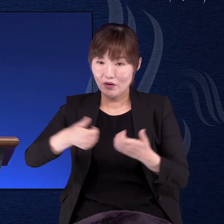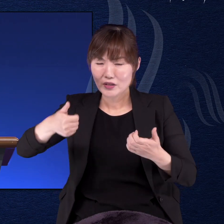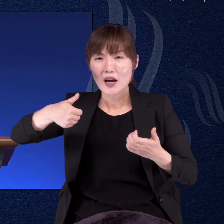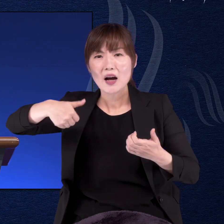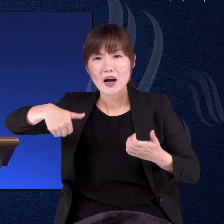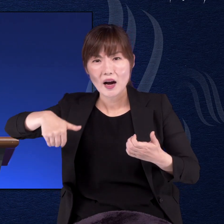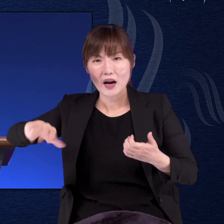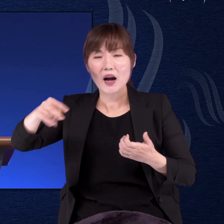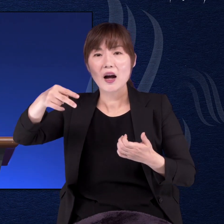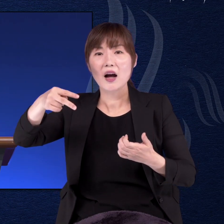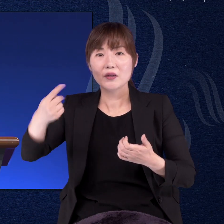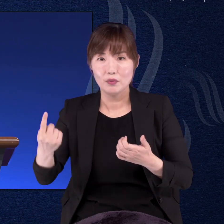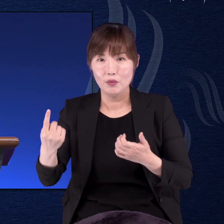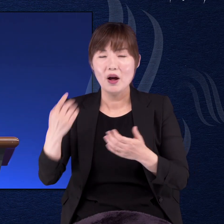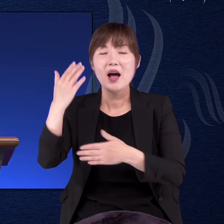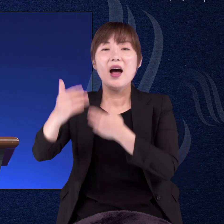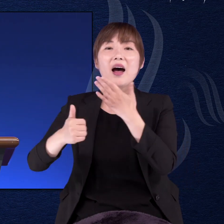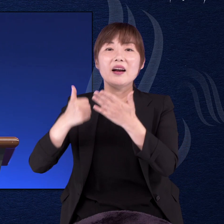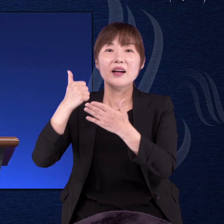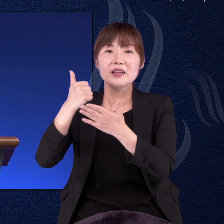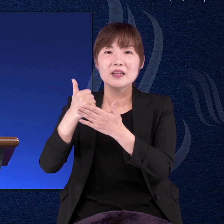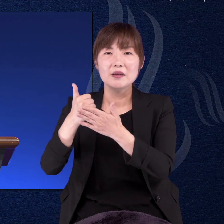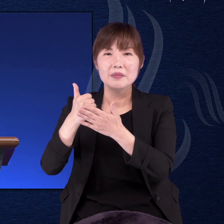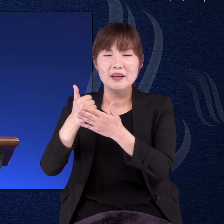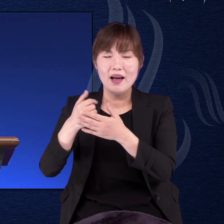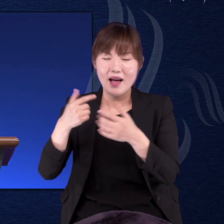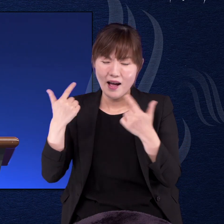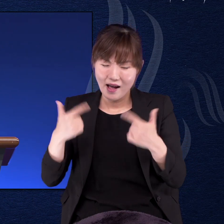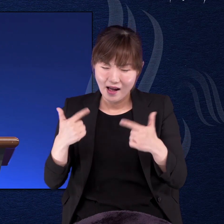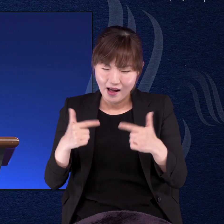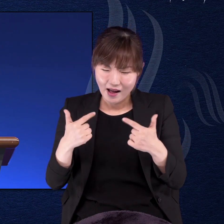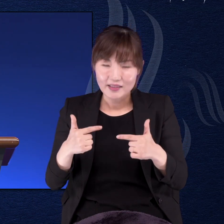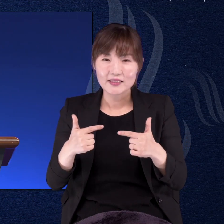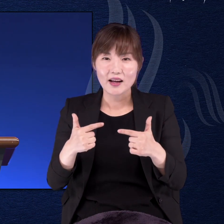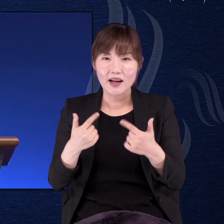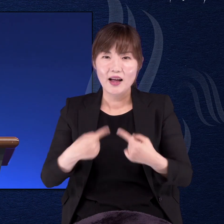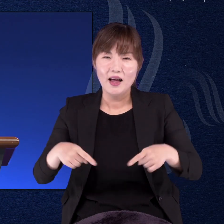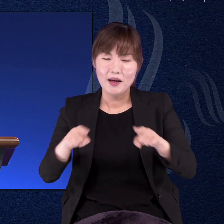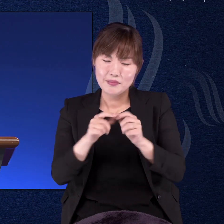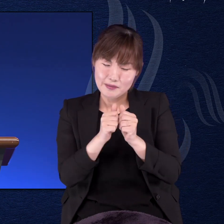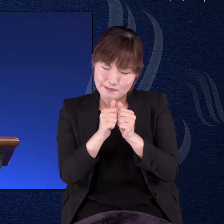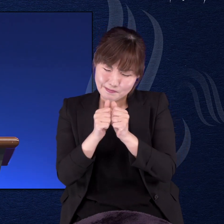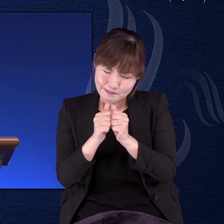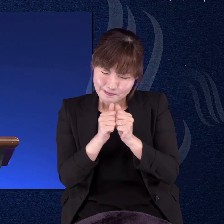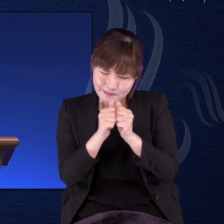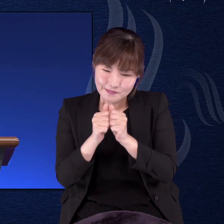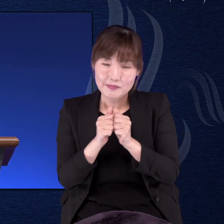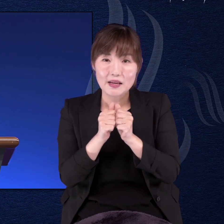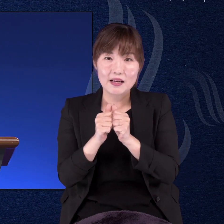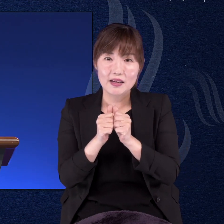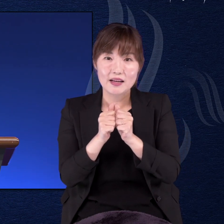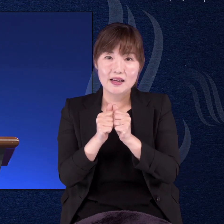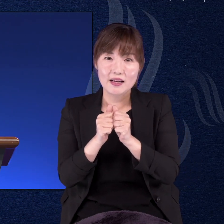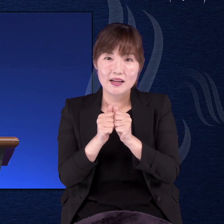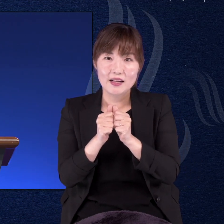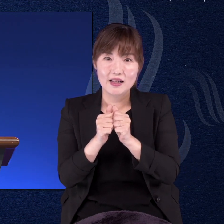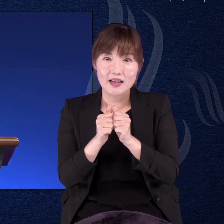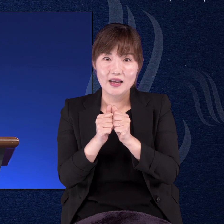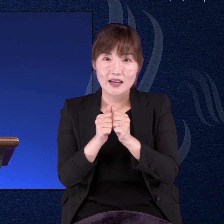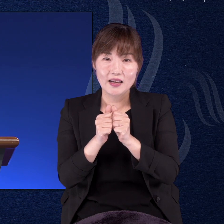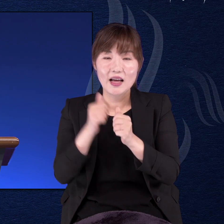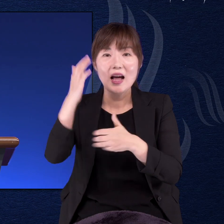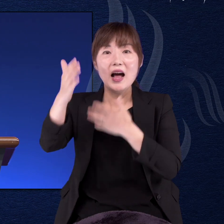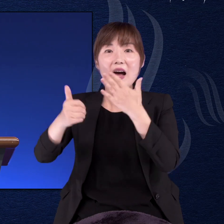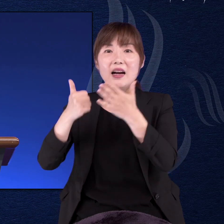거, 하나님이 항상 나와 함께 계시고 나를 바라보고 계신다는 코람데오 할 줄